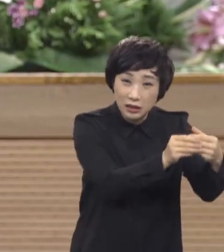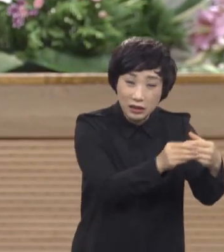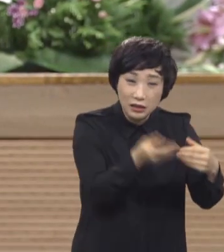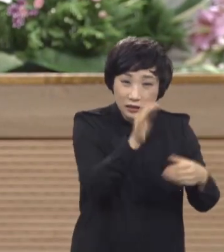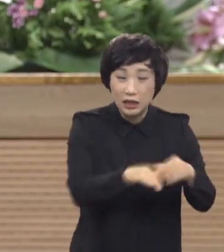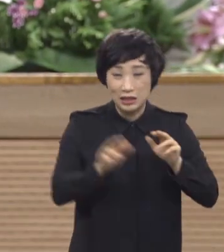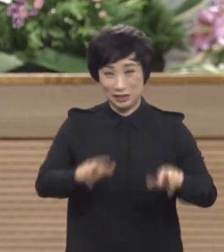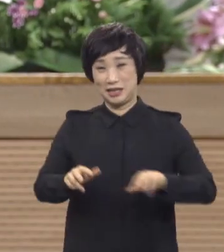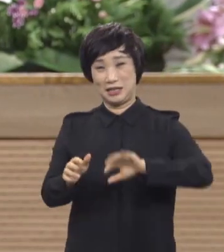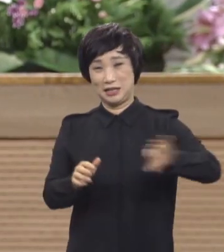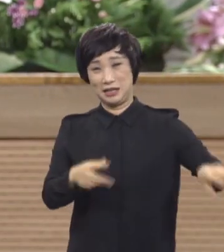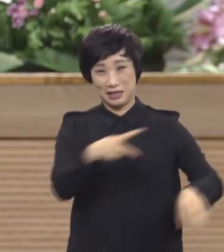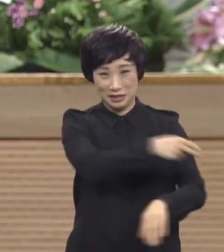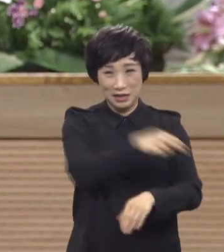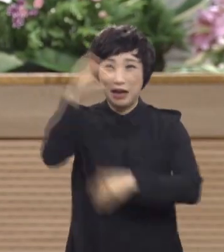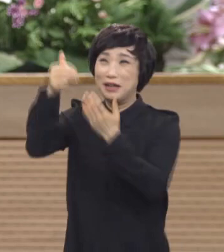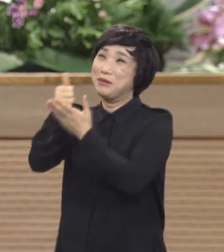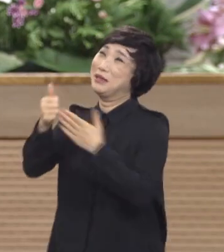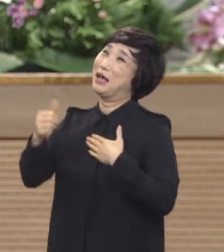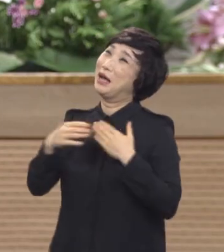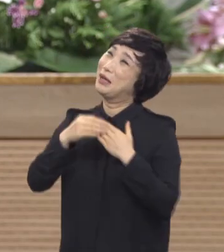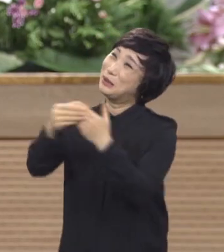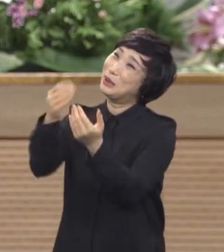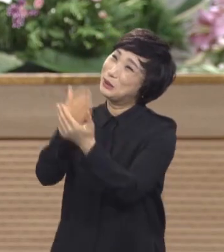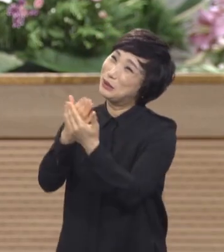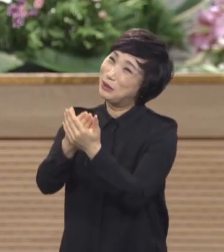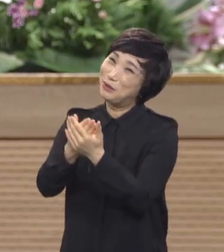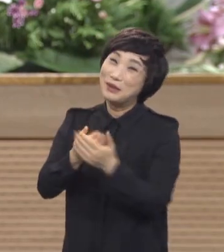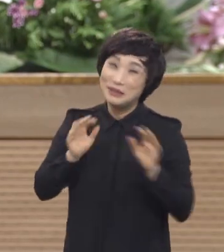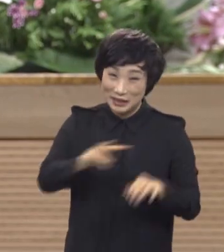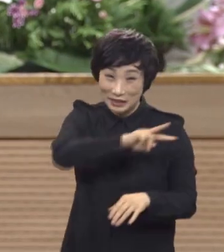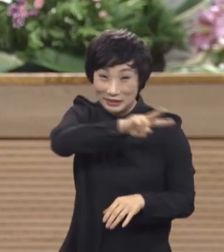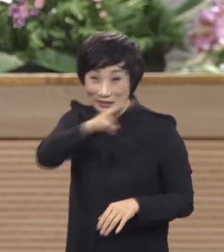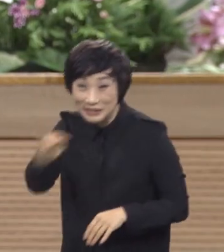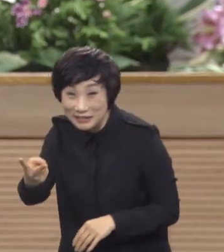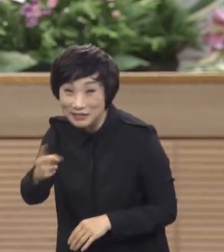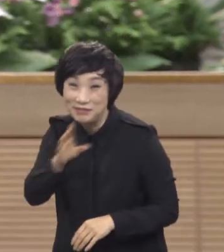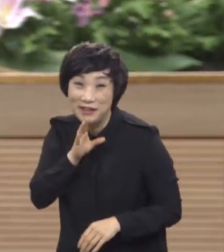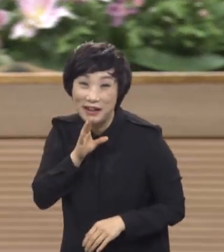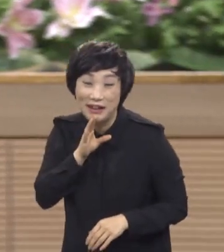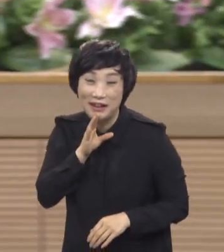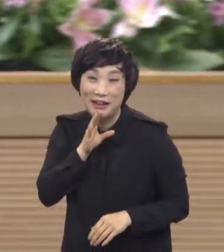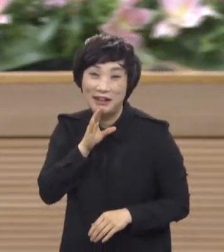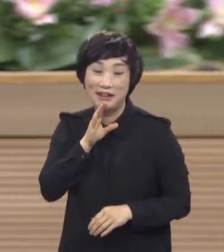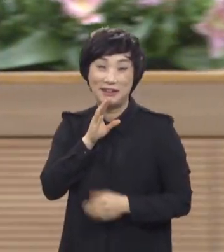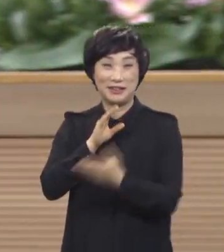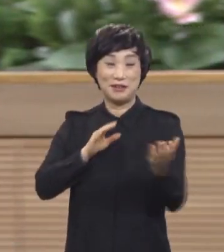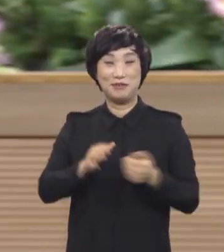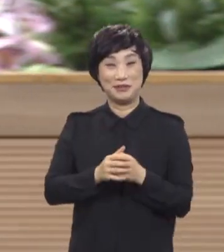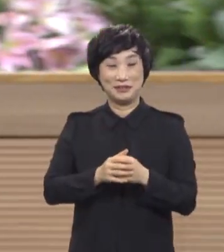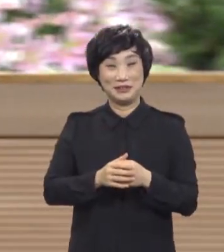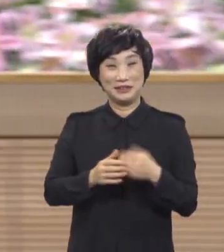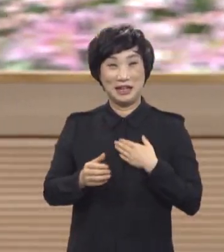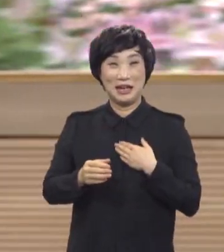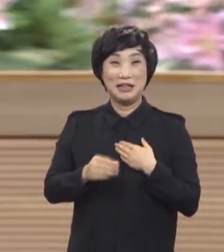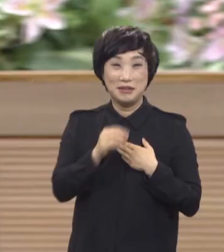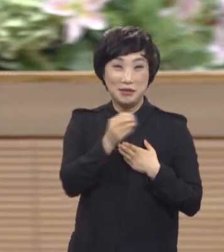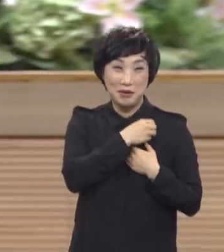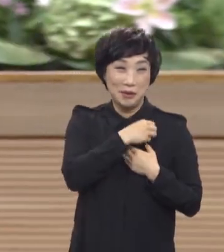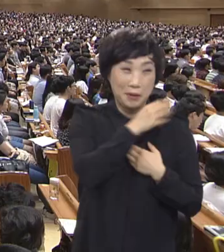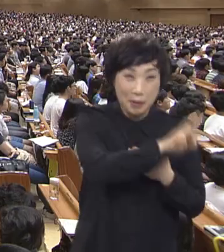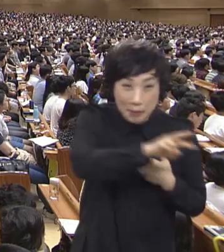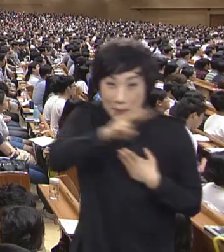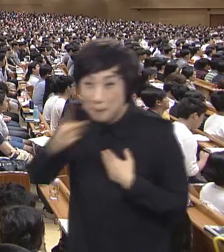하나님이 나를 지배하는구나 이제 지배자가 달라졌다 이 말입니다 조직의 이론이 달라졌다 이